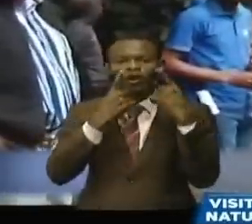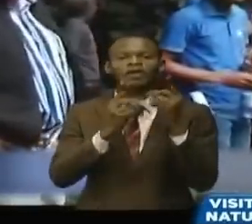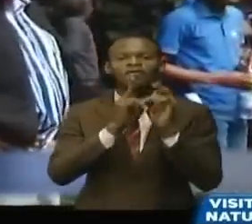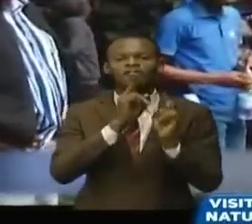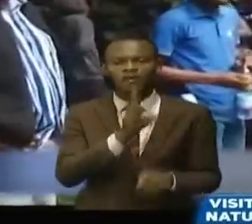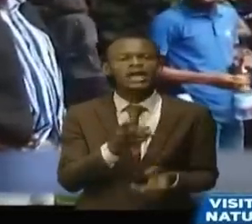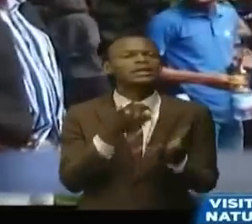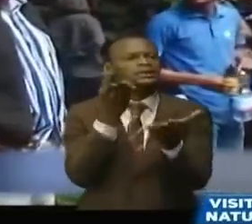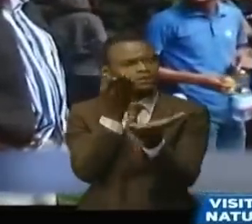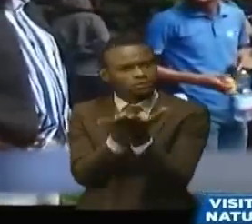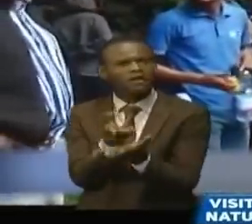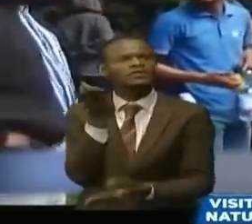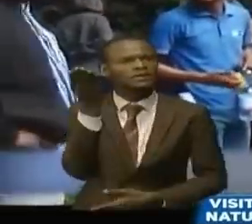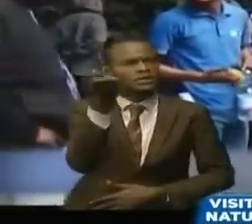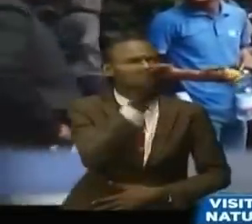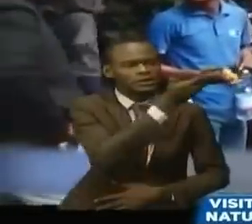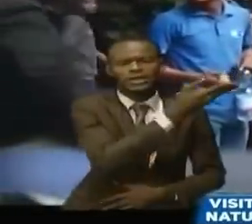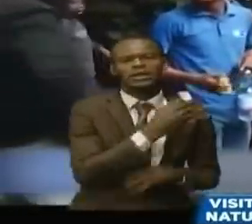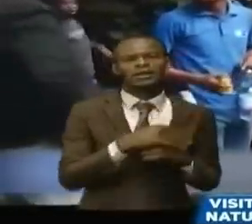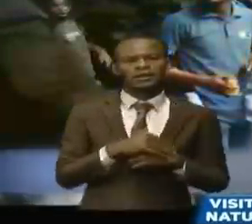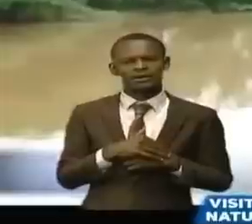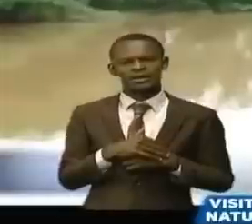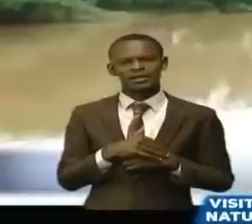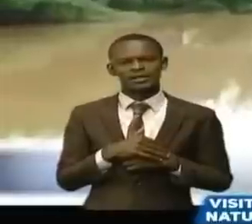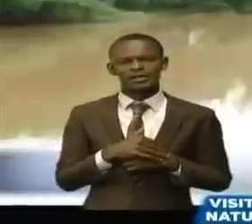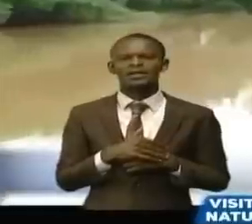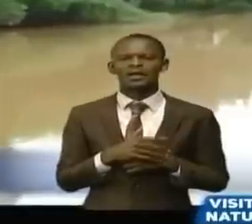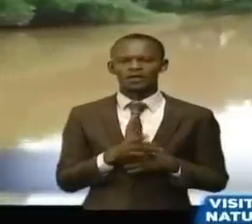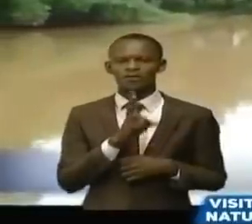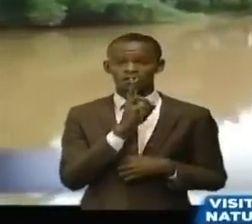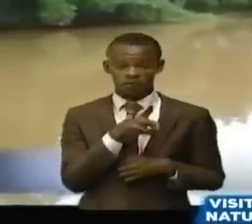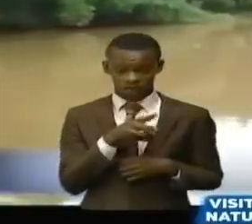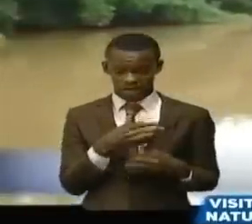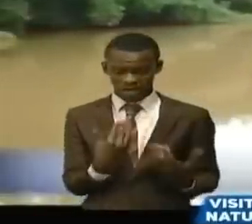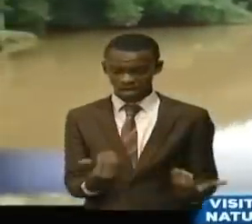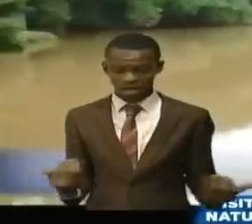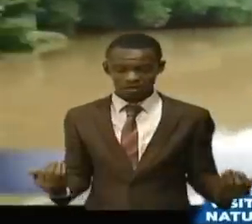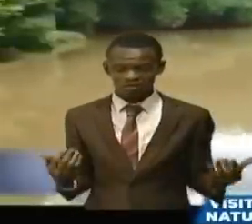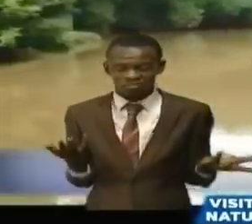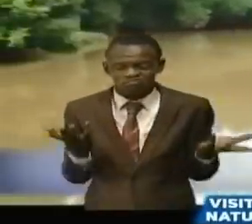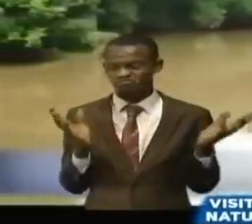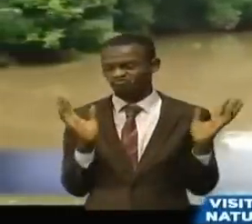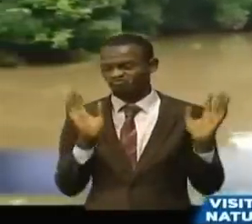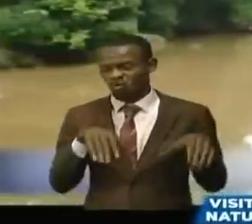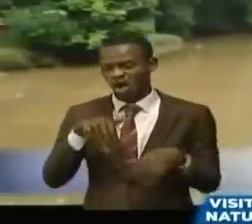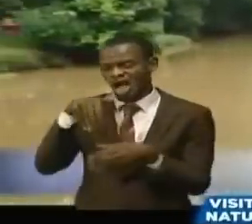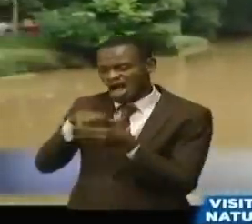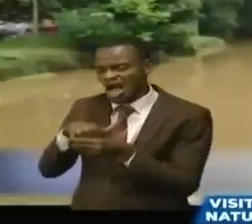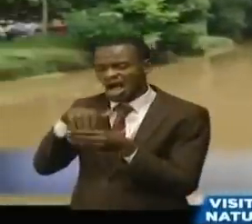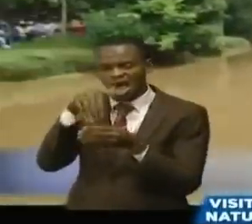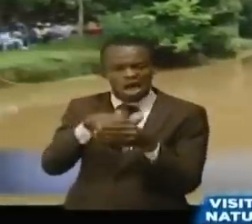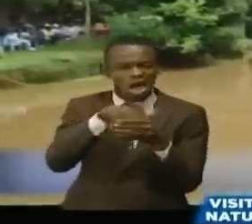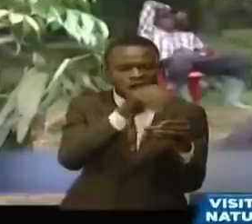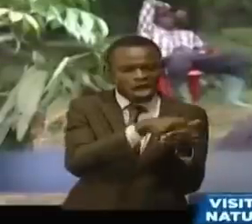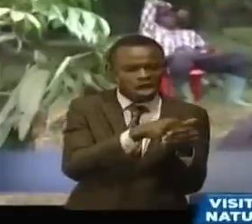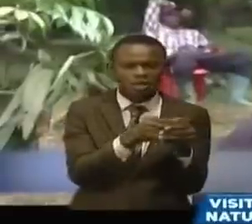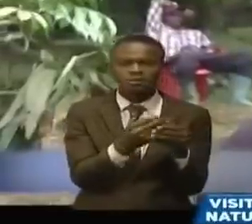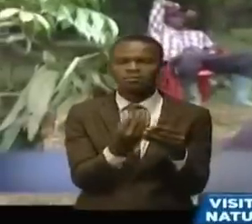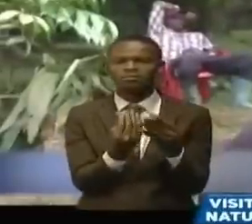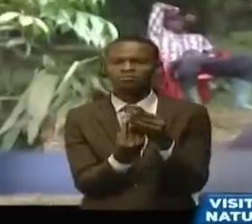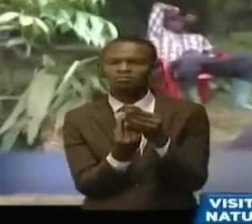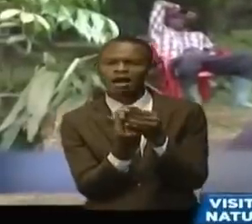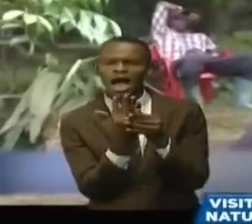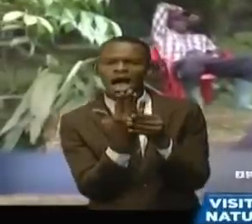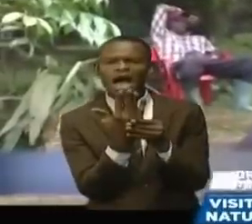ils interagissent. Comment nos enfants vont-ils valoriser l'agriculture? Comment vont-ils préserver l'environnement?